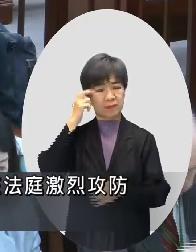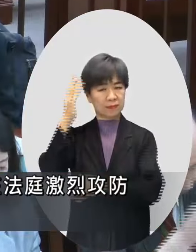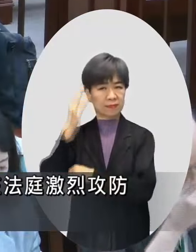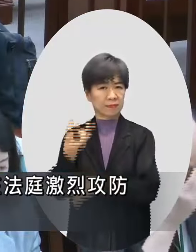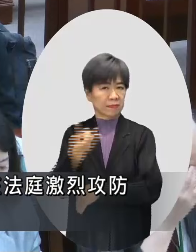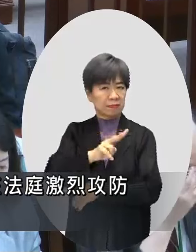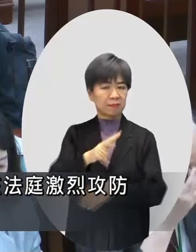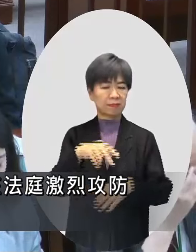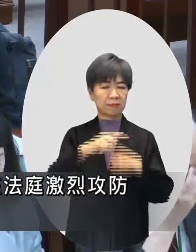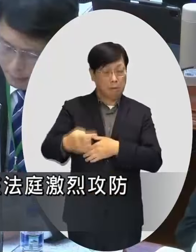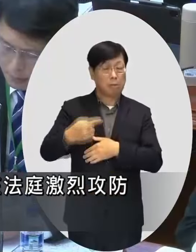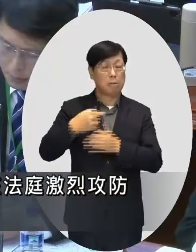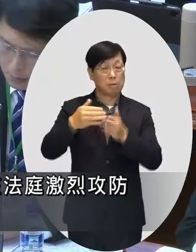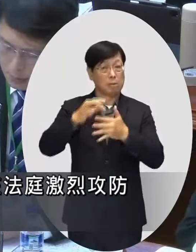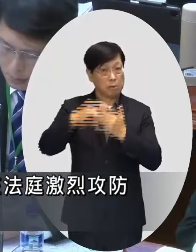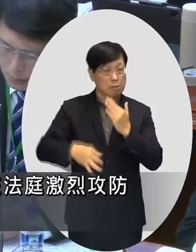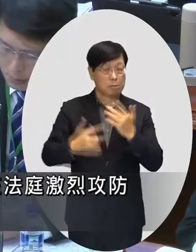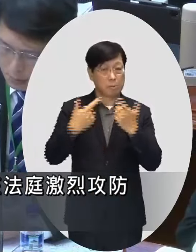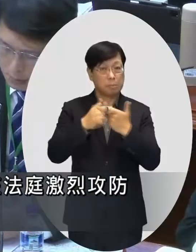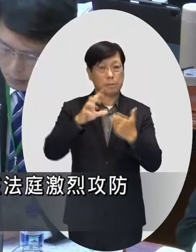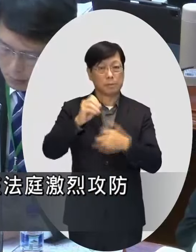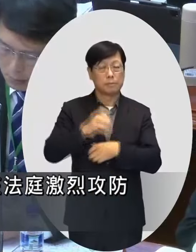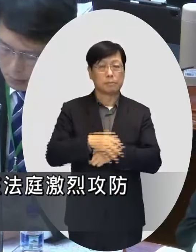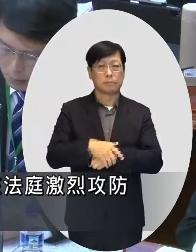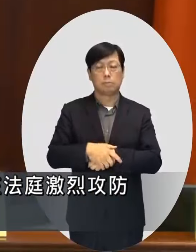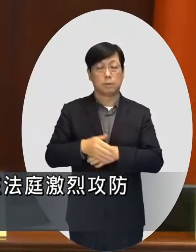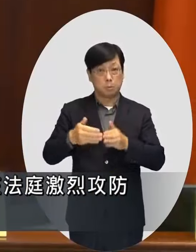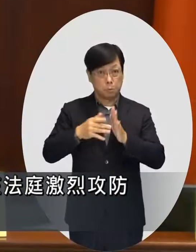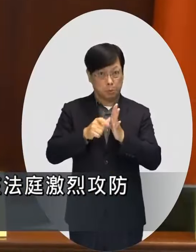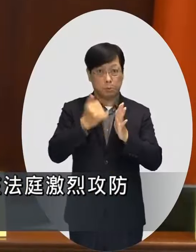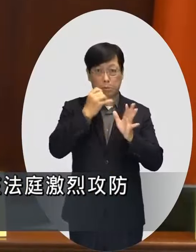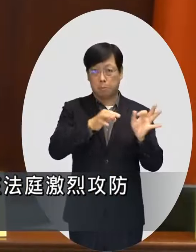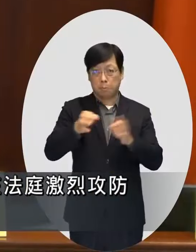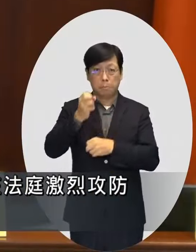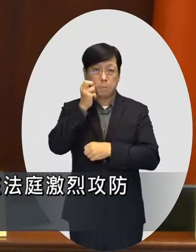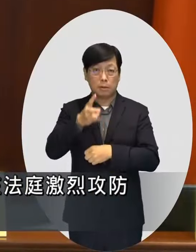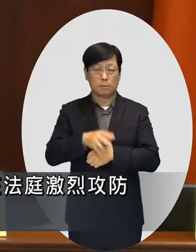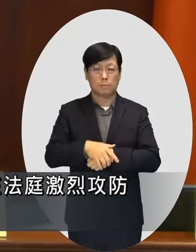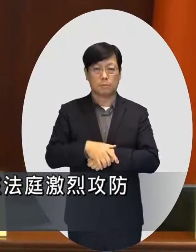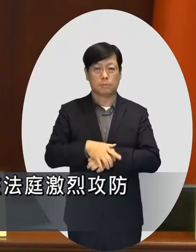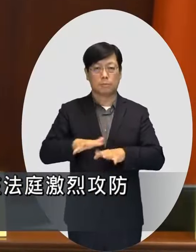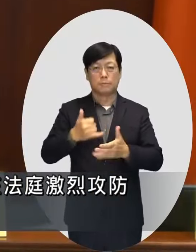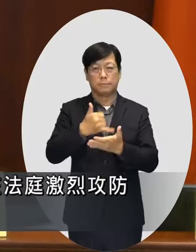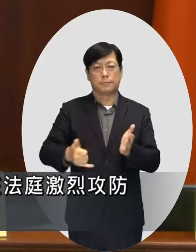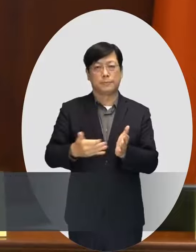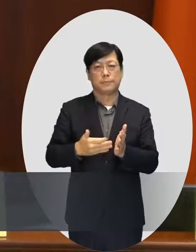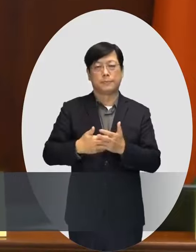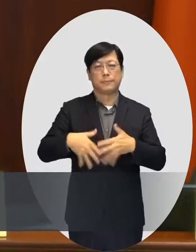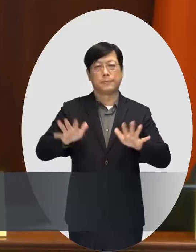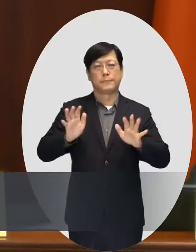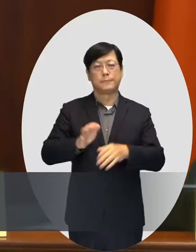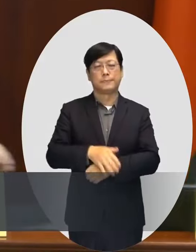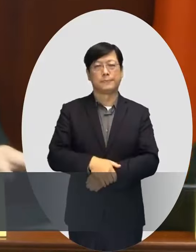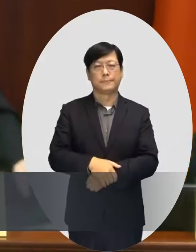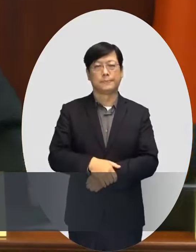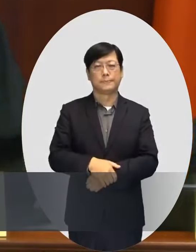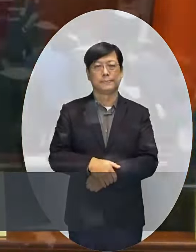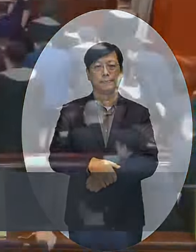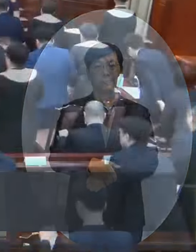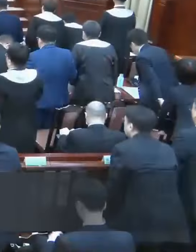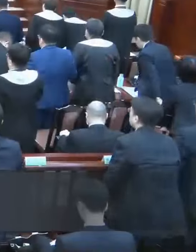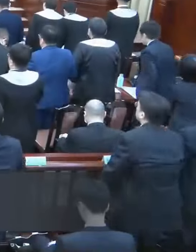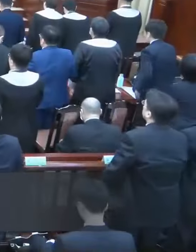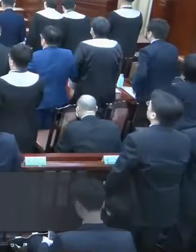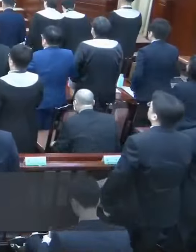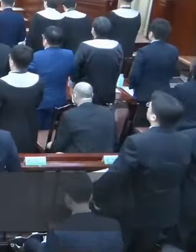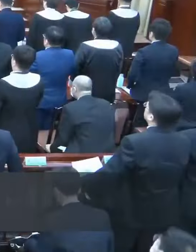辩论庭，两造你来我往，在法庭激烈攻防。审判长提莫预知延迟辩论终结，依法将在3个月内作出